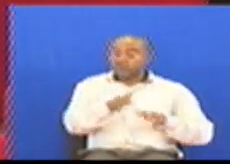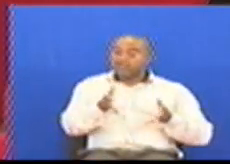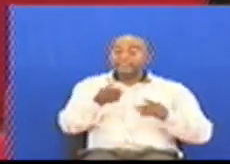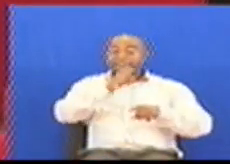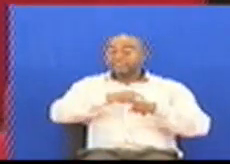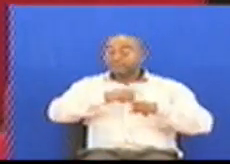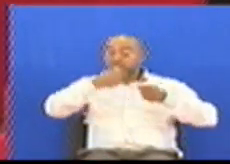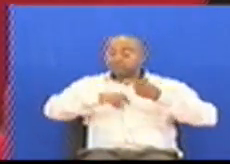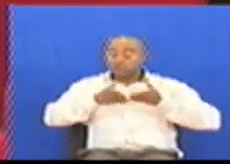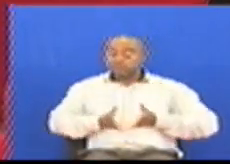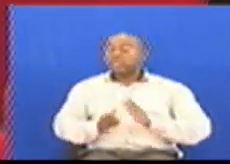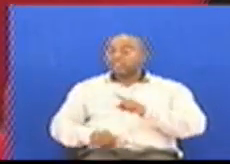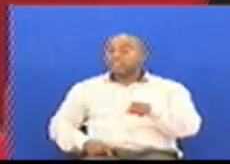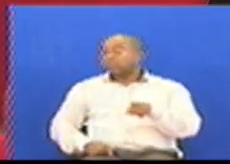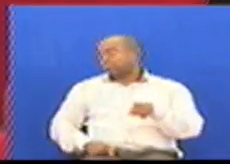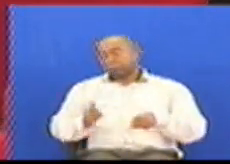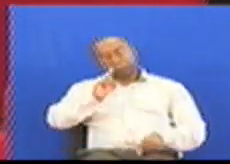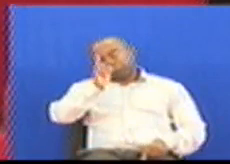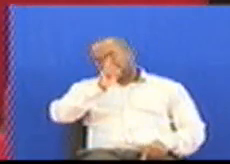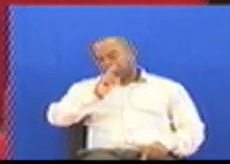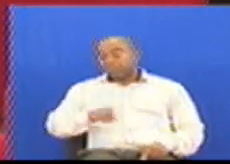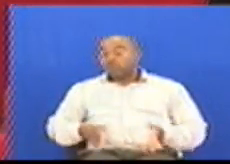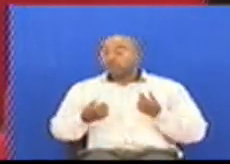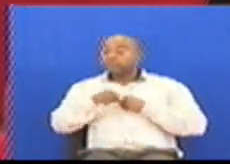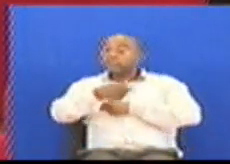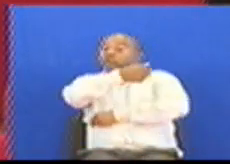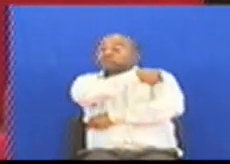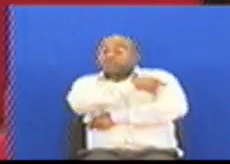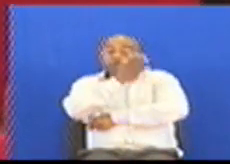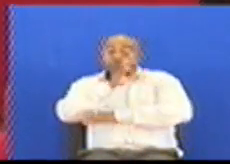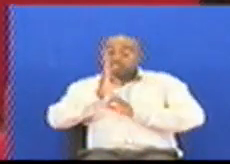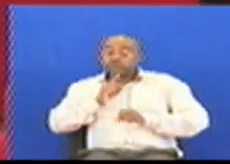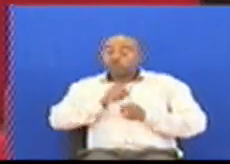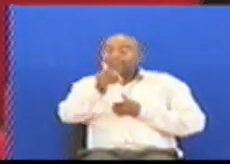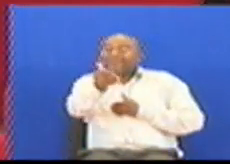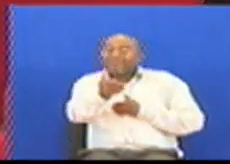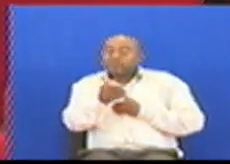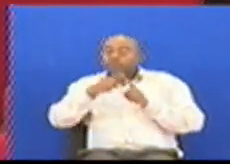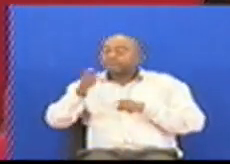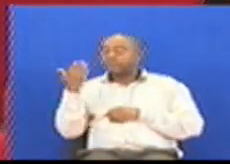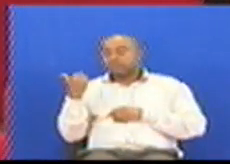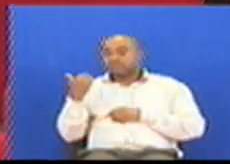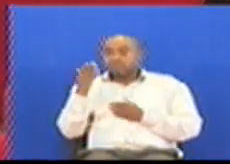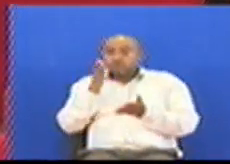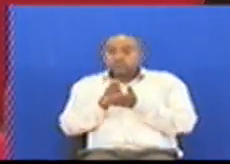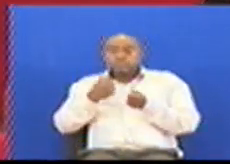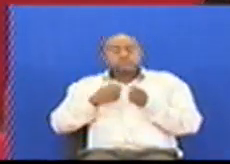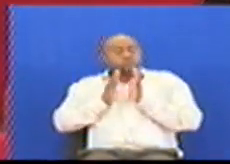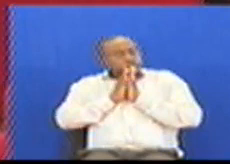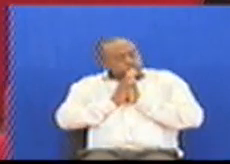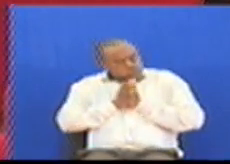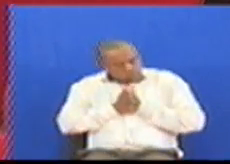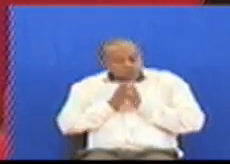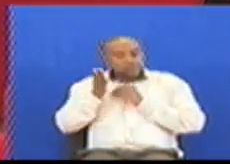damu pale wanapokuwa wameenda kujifungua kwa sababu huduma zimewasogelea. Kwa kweli tuna kila sababu ya kuishukuru serikali ya awamu